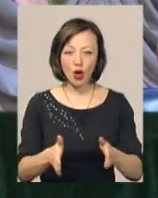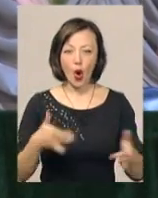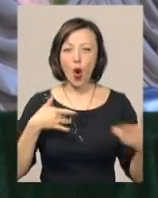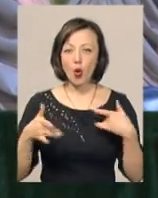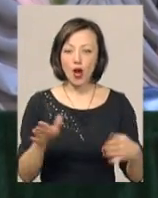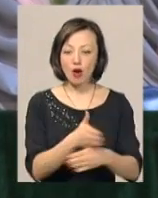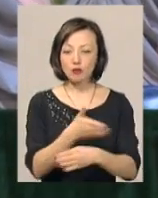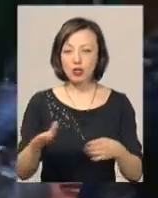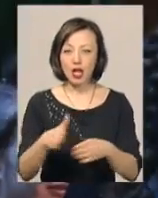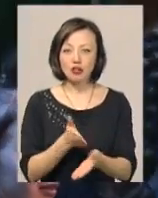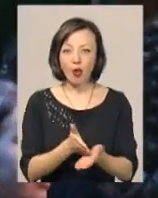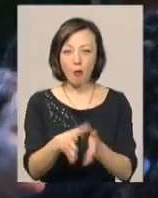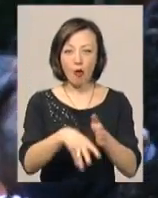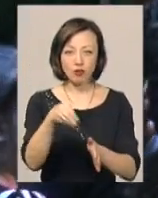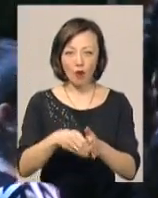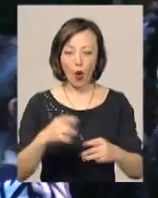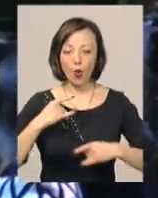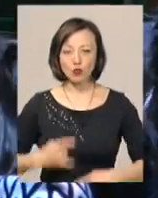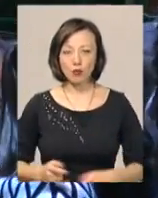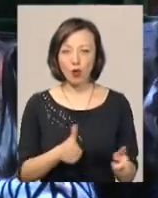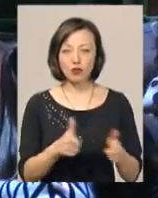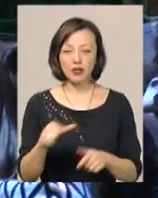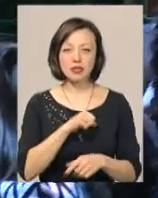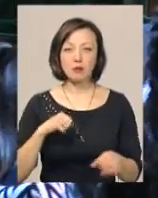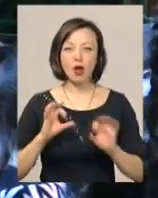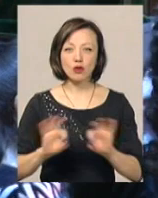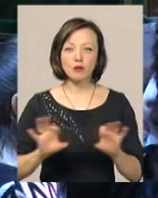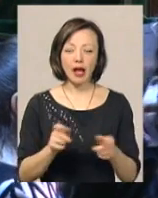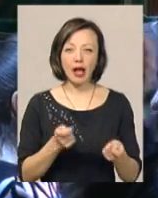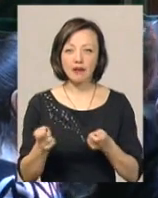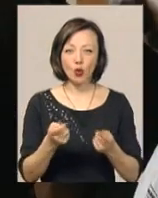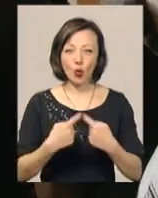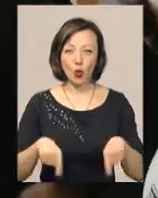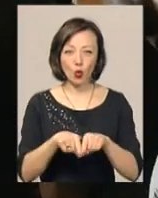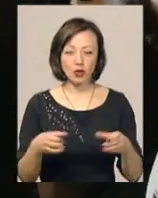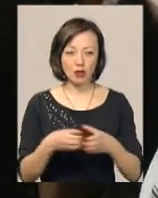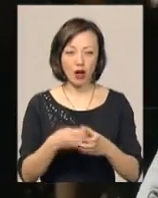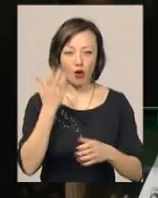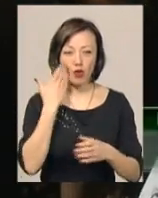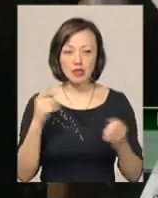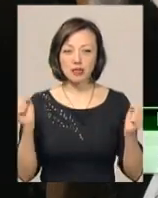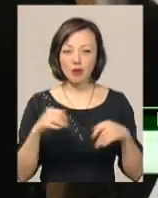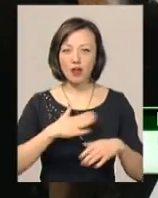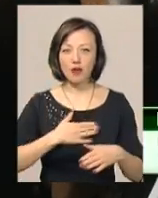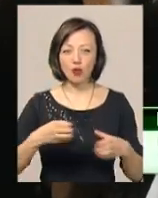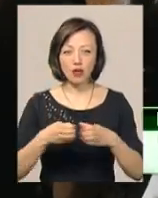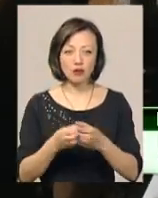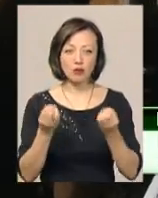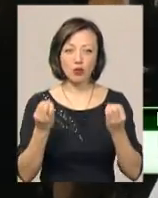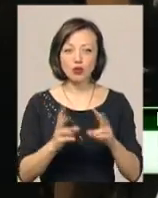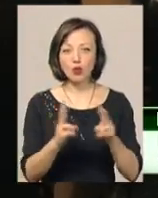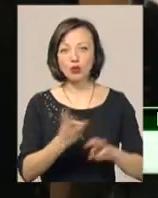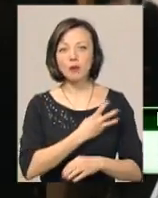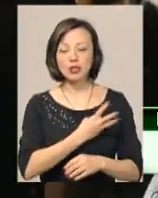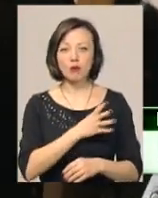шляхом голосування. Костюми також готували самі, розповідає керівник гуртка Юлія Чабан. Коли ми вже зібралися, наш колектив, то ми просто, хто